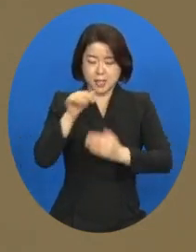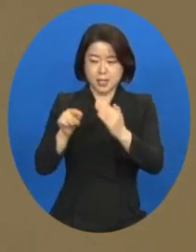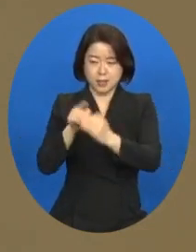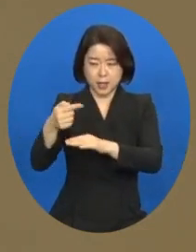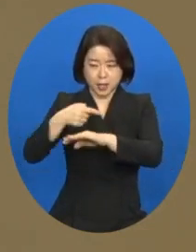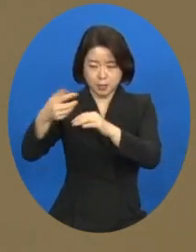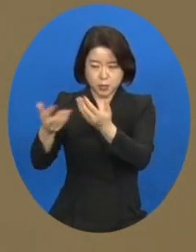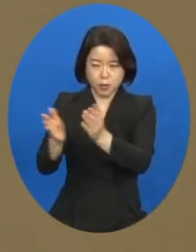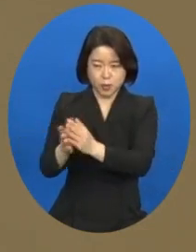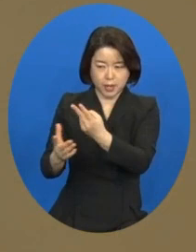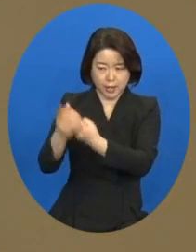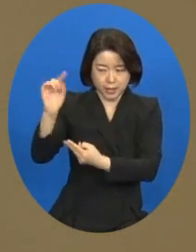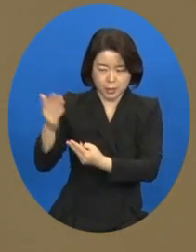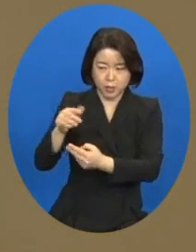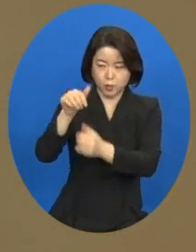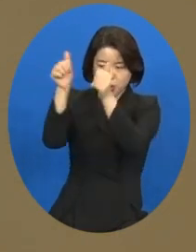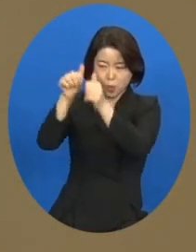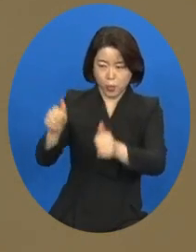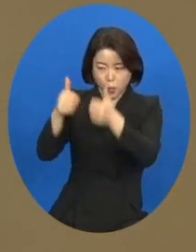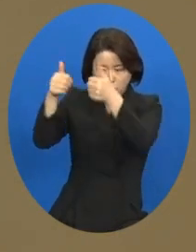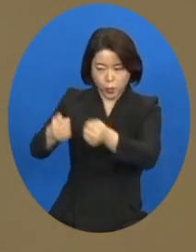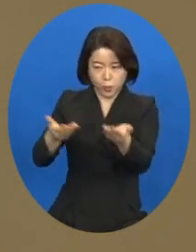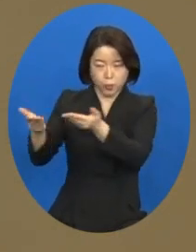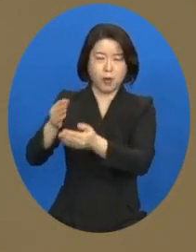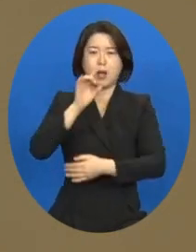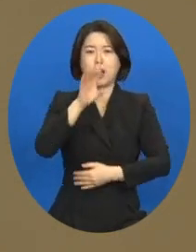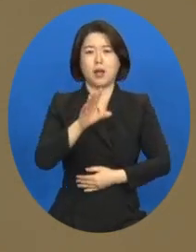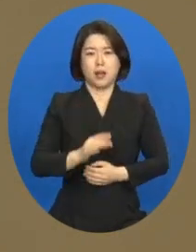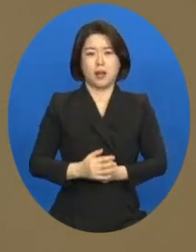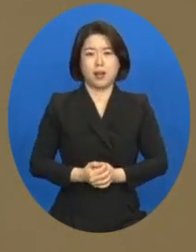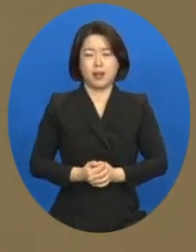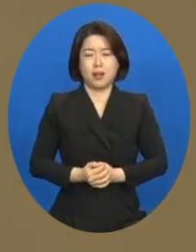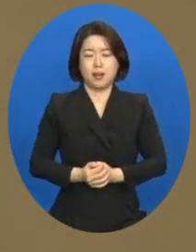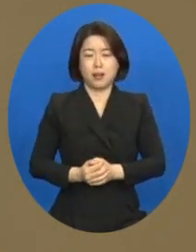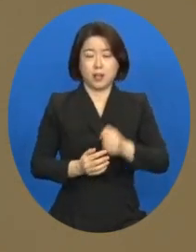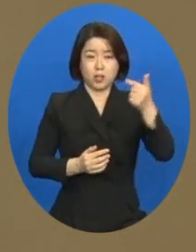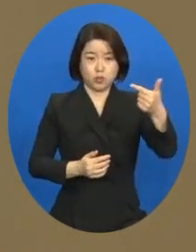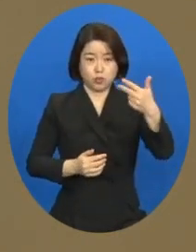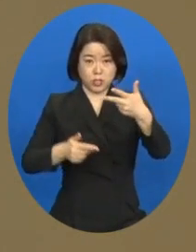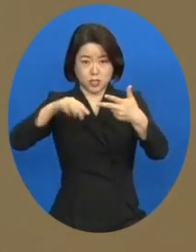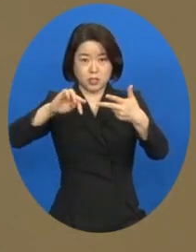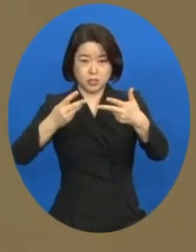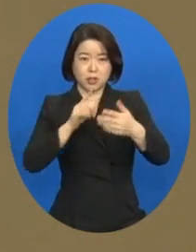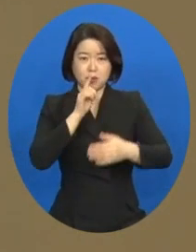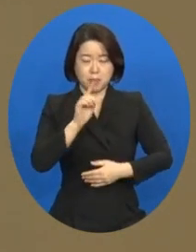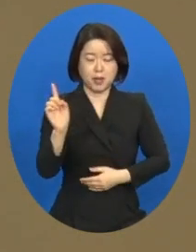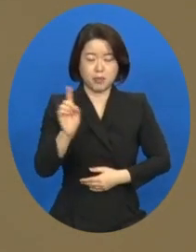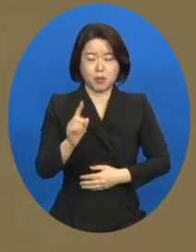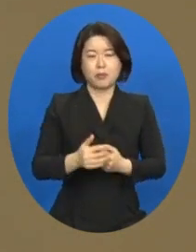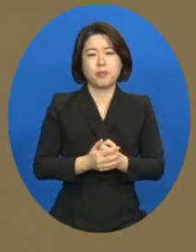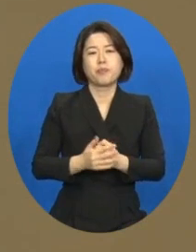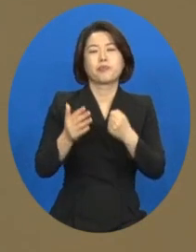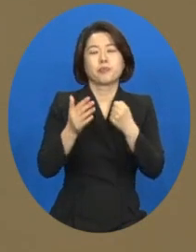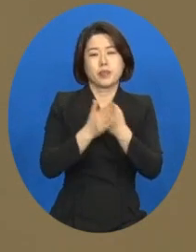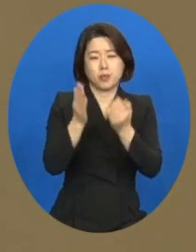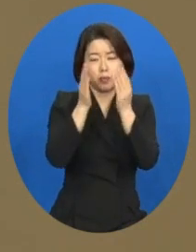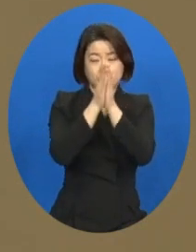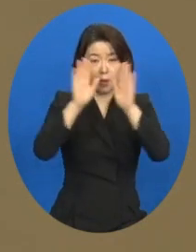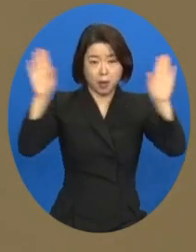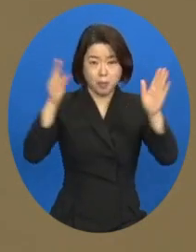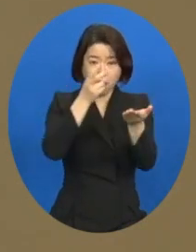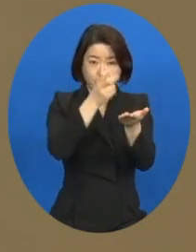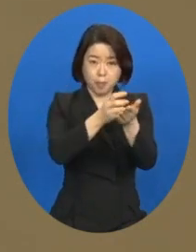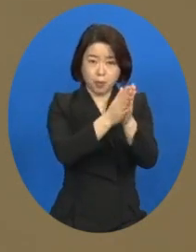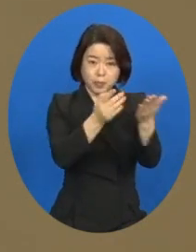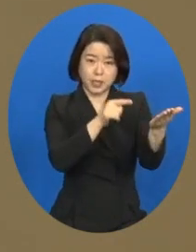되고 우상 숭배하면 안 된다. 6절, 7절에 이렇게 당부합니다. 그러므로 모세의